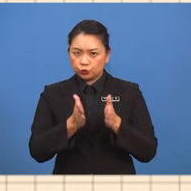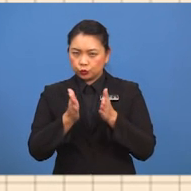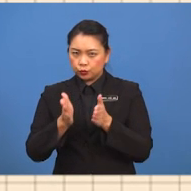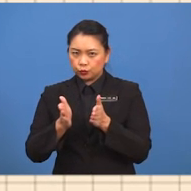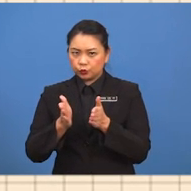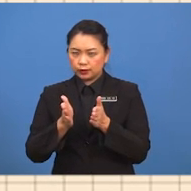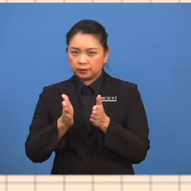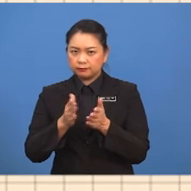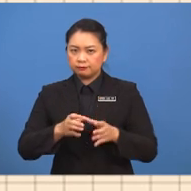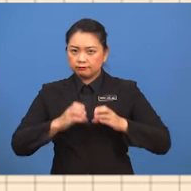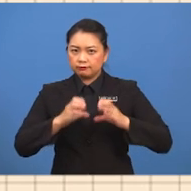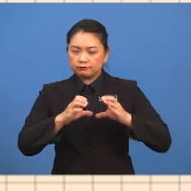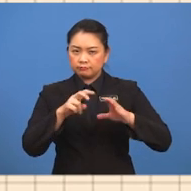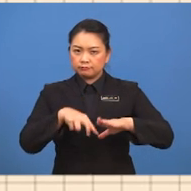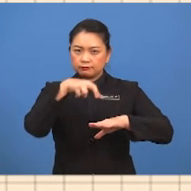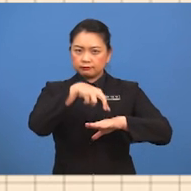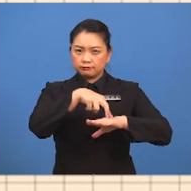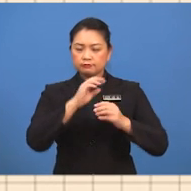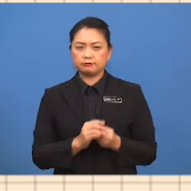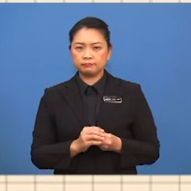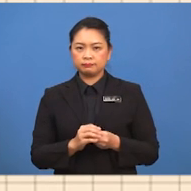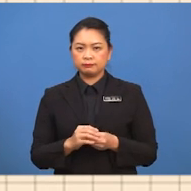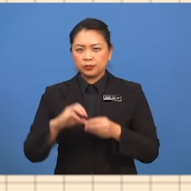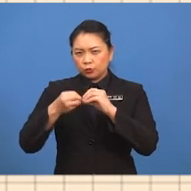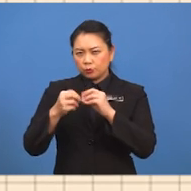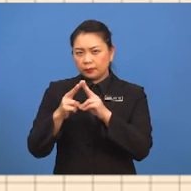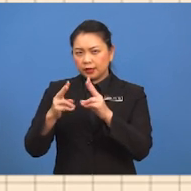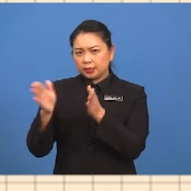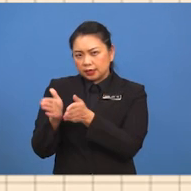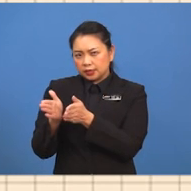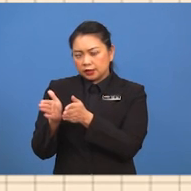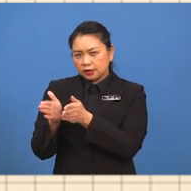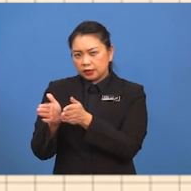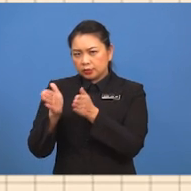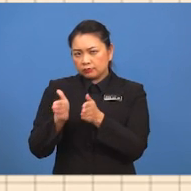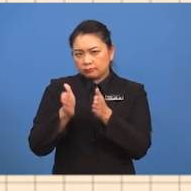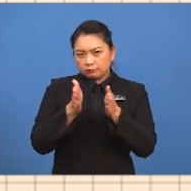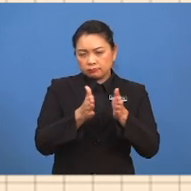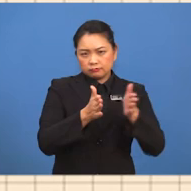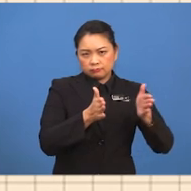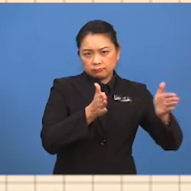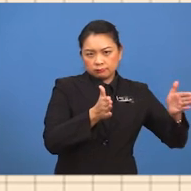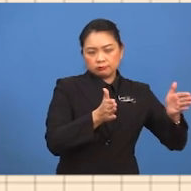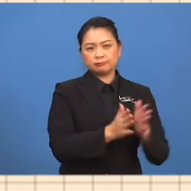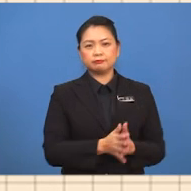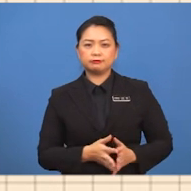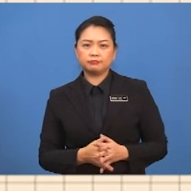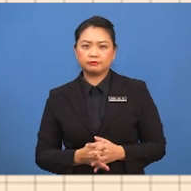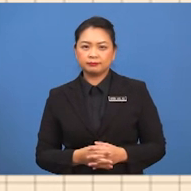data secara menaik, iaitu daripada nombor paling kecil kepada nombor paling besar.